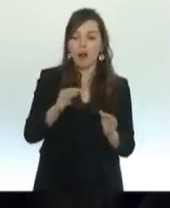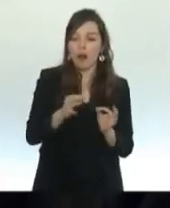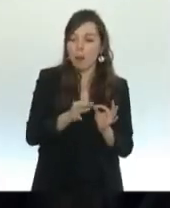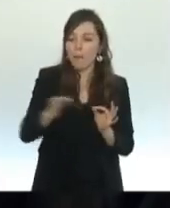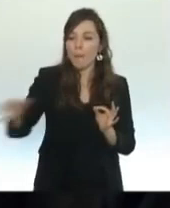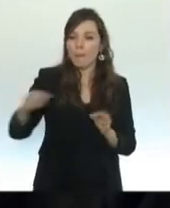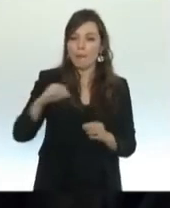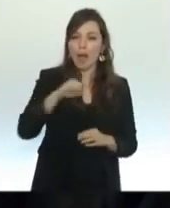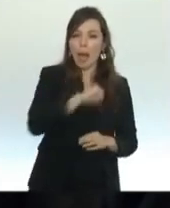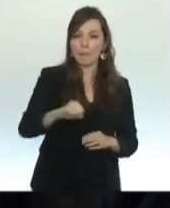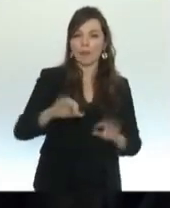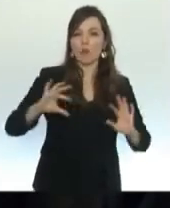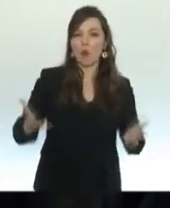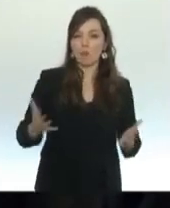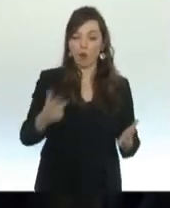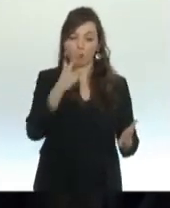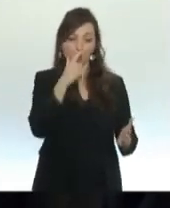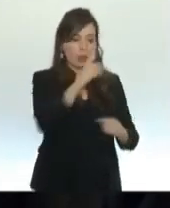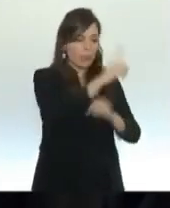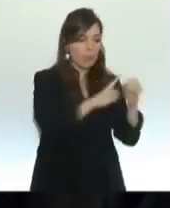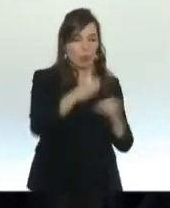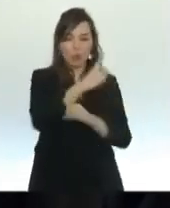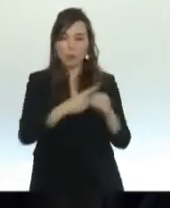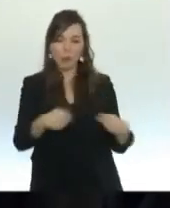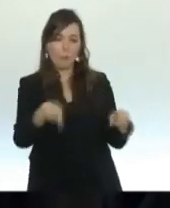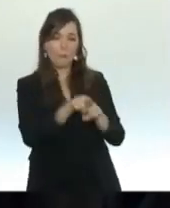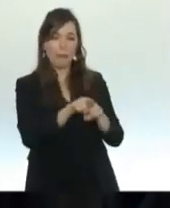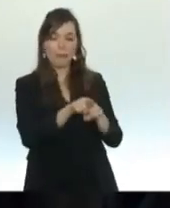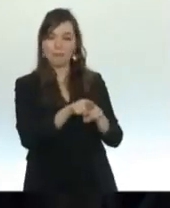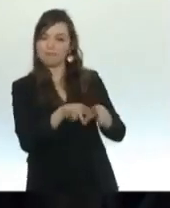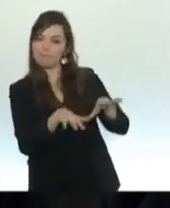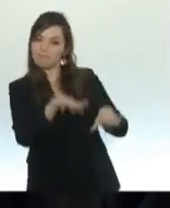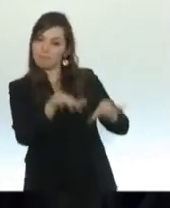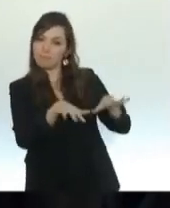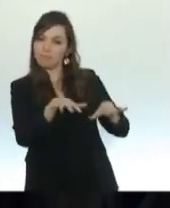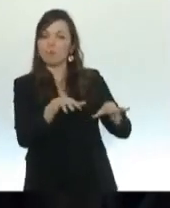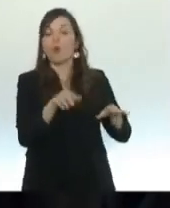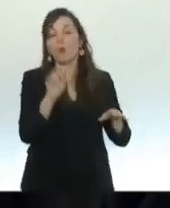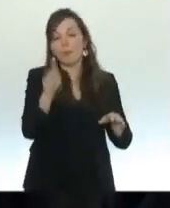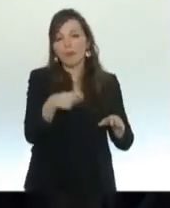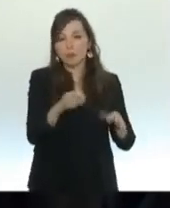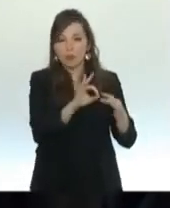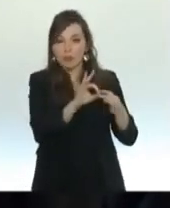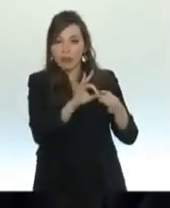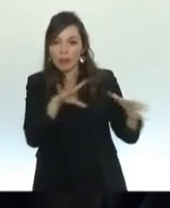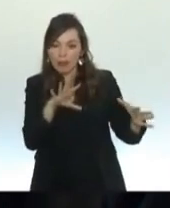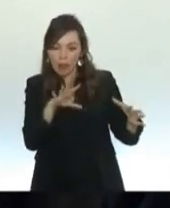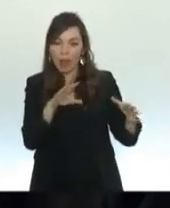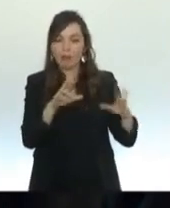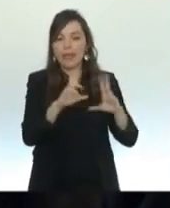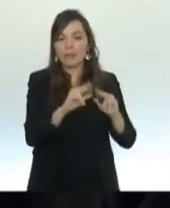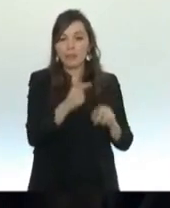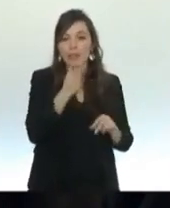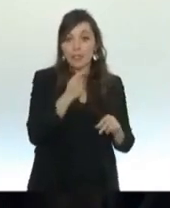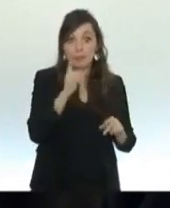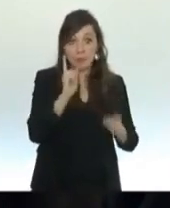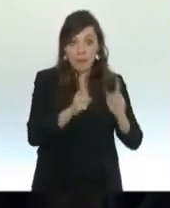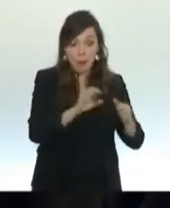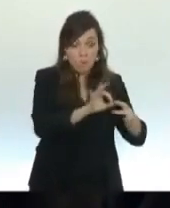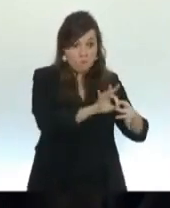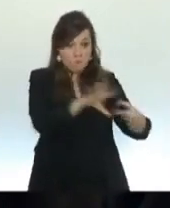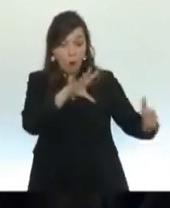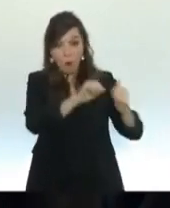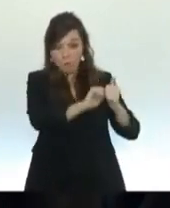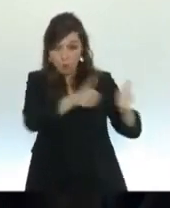espère sans tropis croire malheureusement qu'il se rattraperons la prochaine fois nous on se retrouve bientôt dans une prochaine vidéo où on décortiquera de la même